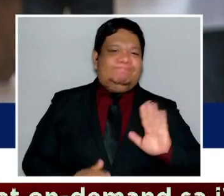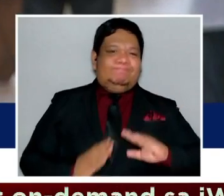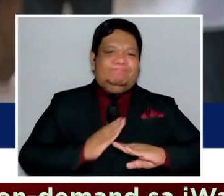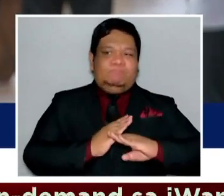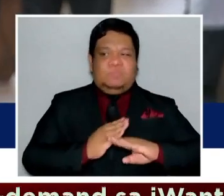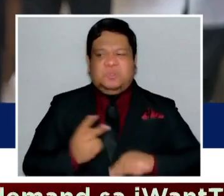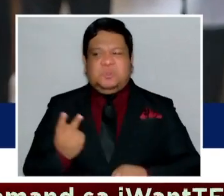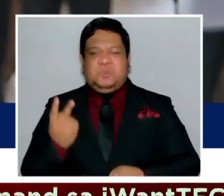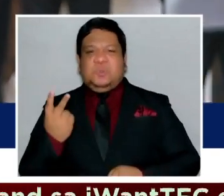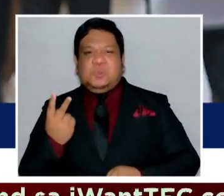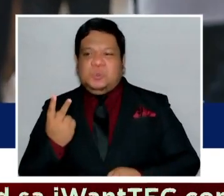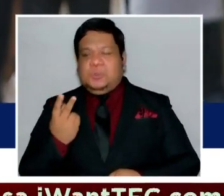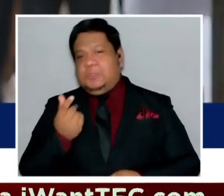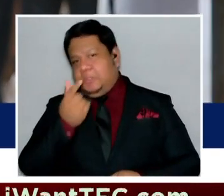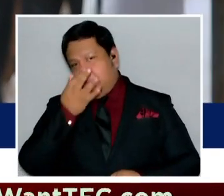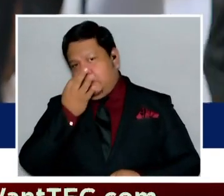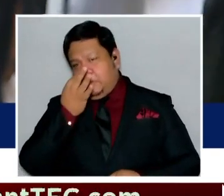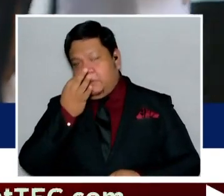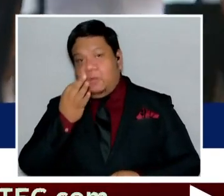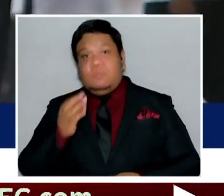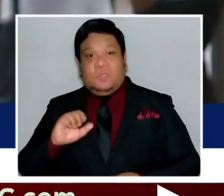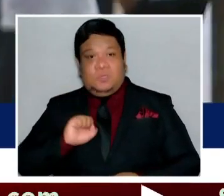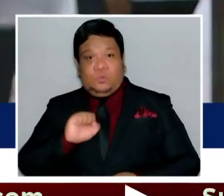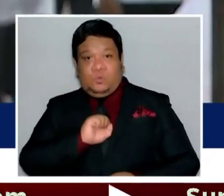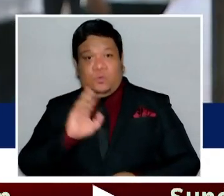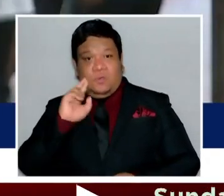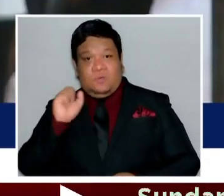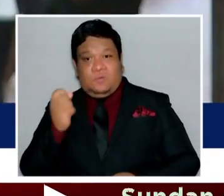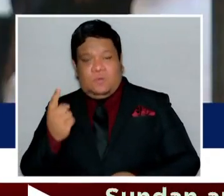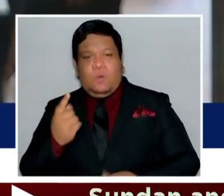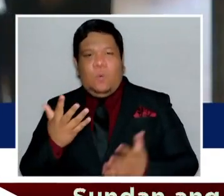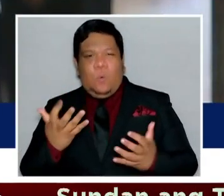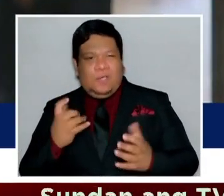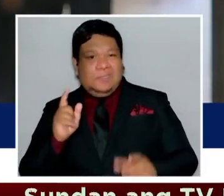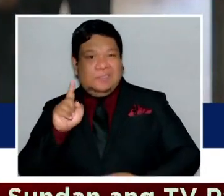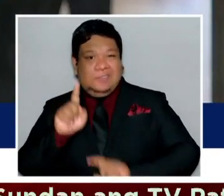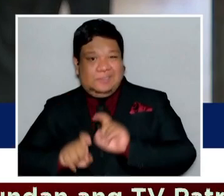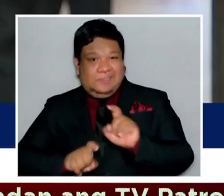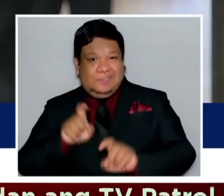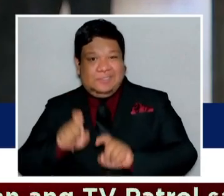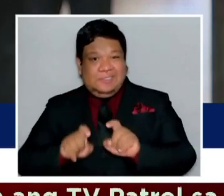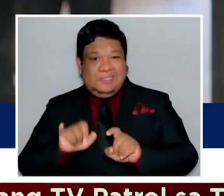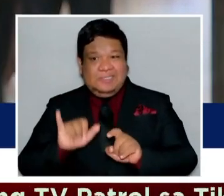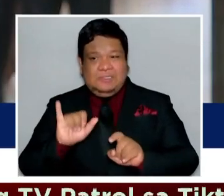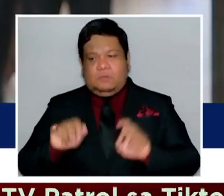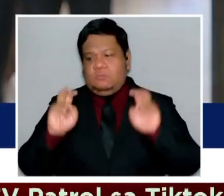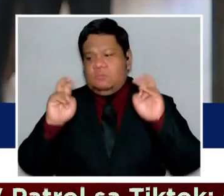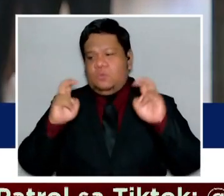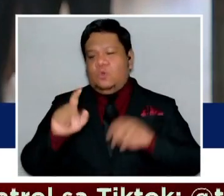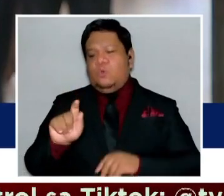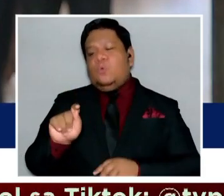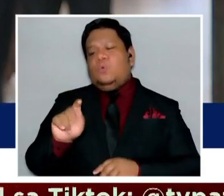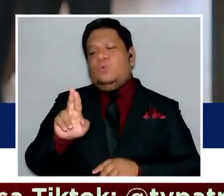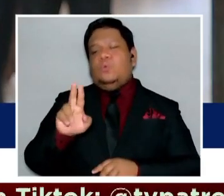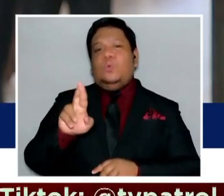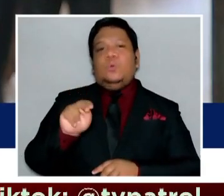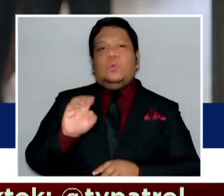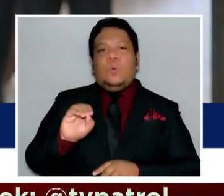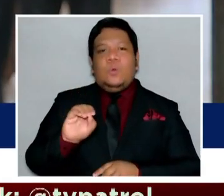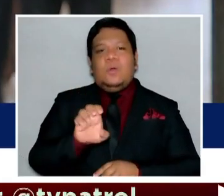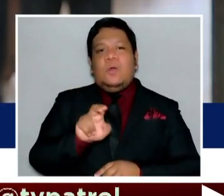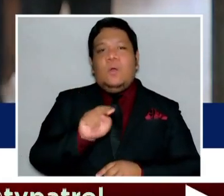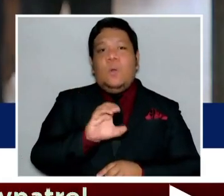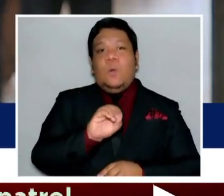Kaya si Ontiveros nagtangka pa na mag-interpolate dito naman sa ibinigay na turno and kontra ni Pimentel, pero hinarang na ito ni